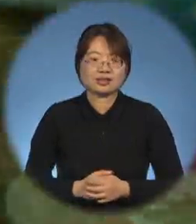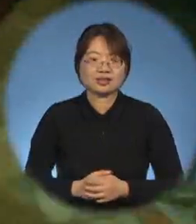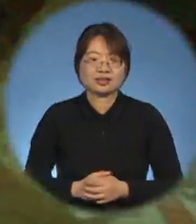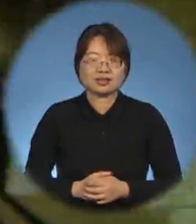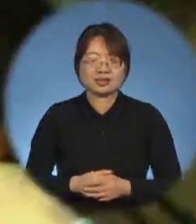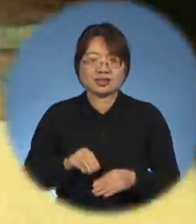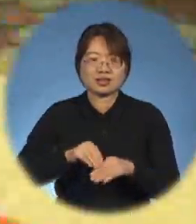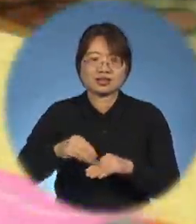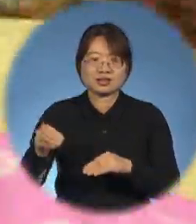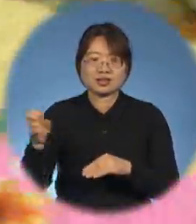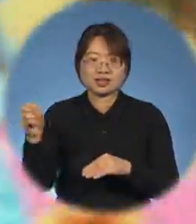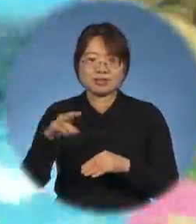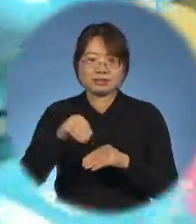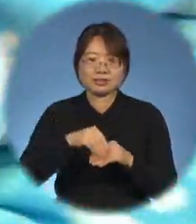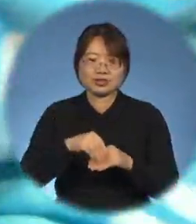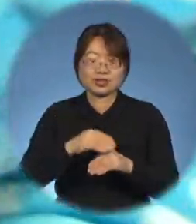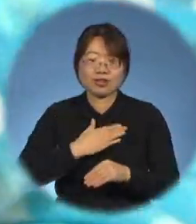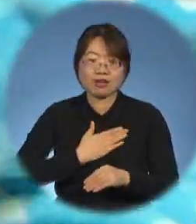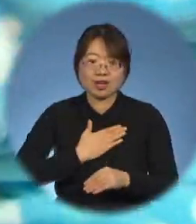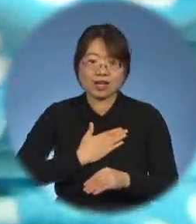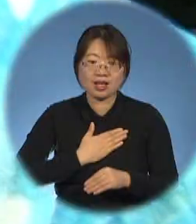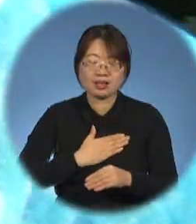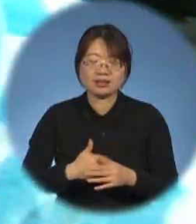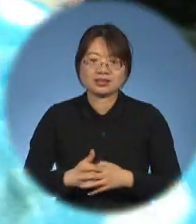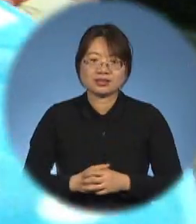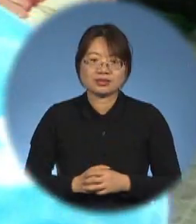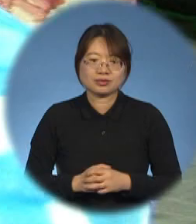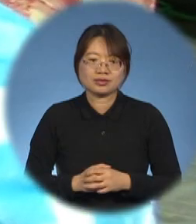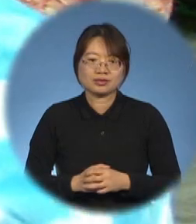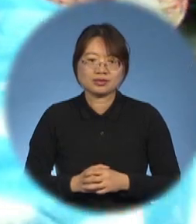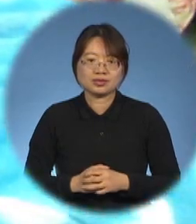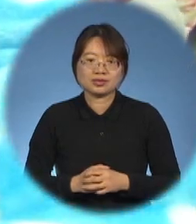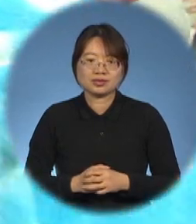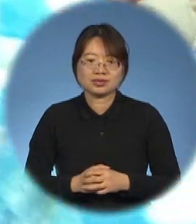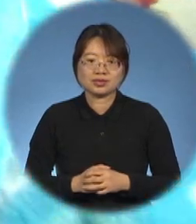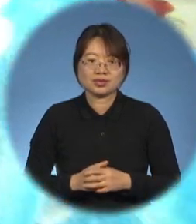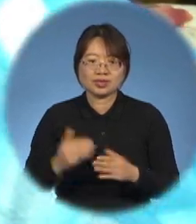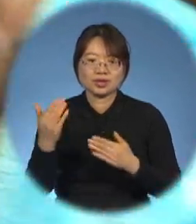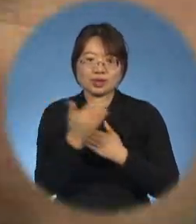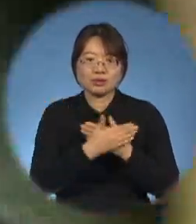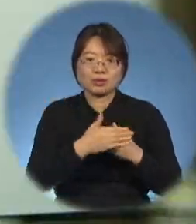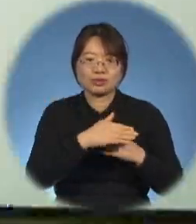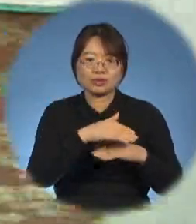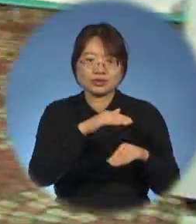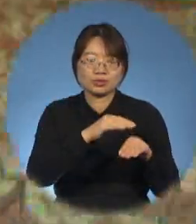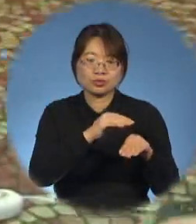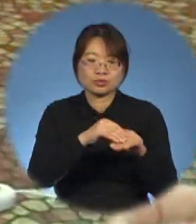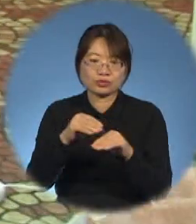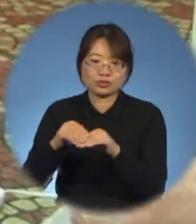그럼 떼어내 버리고 다시 붙일 께 차선 하는건 너무 기다 그렇게 하라 코브 치아는